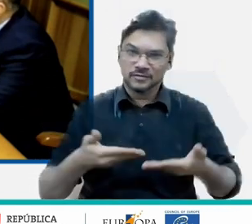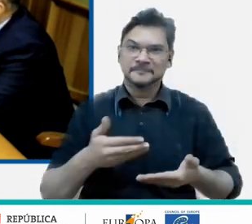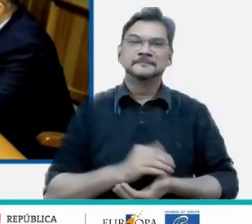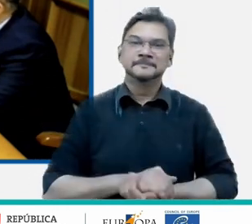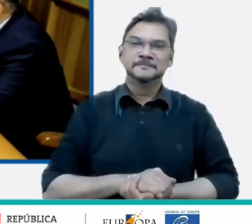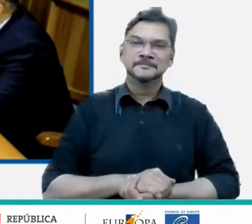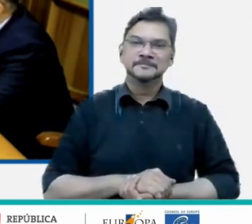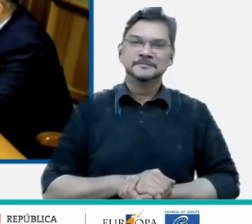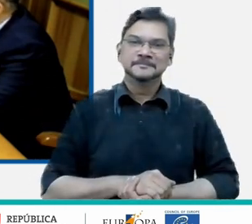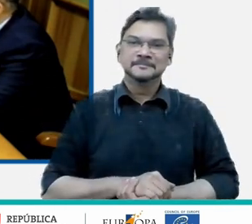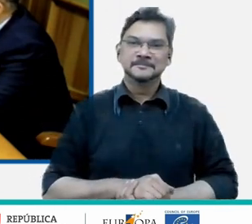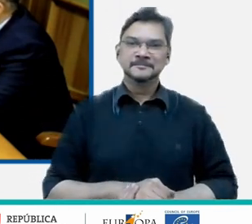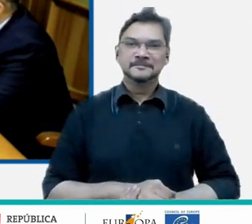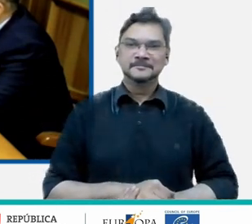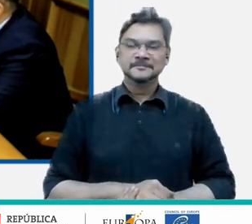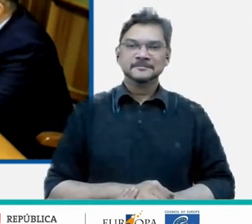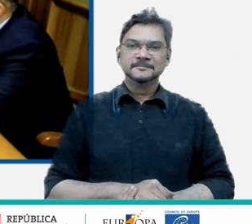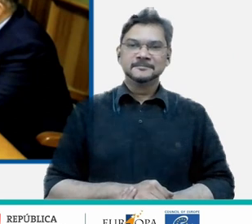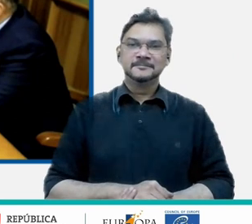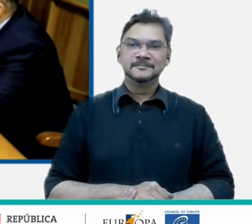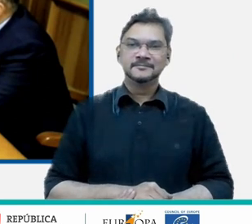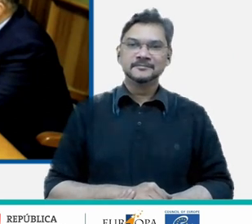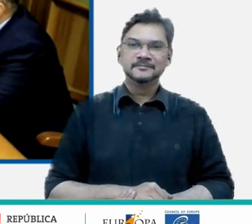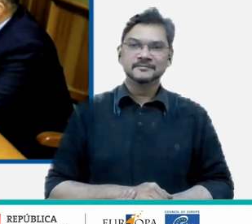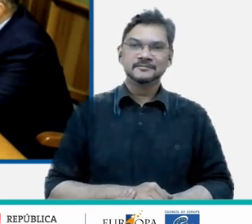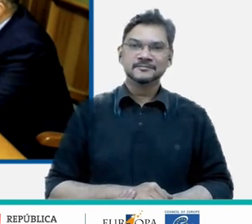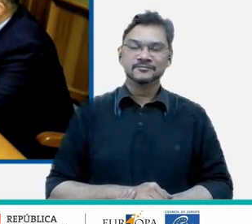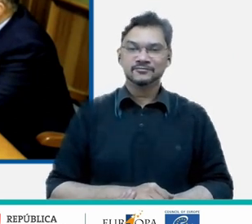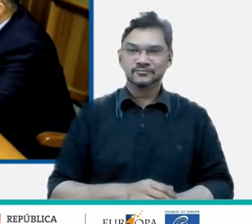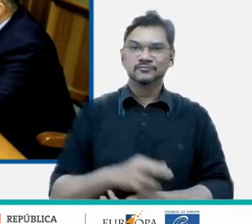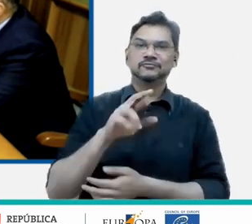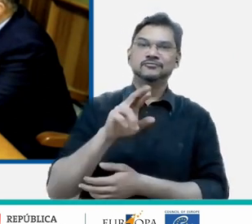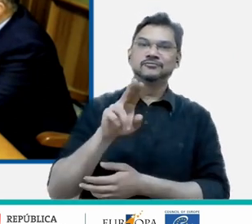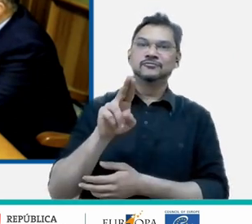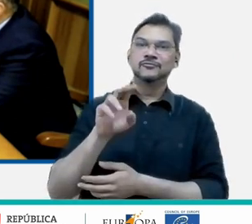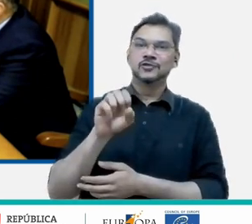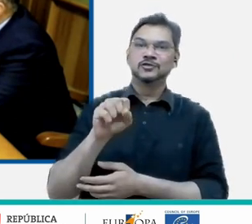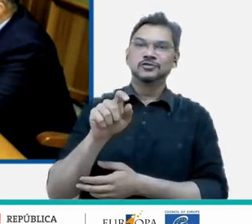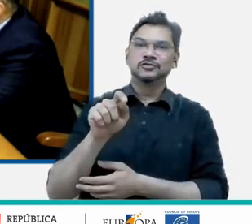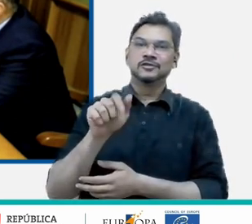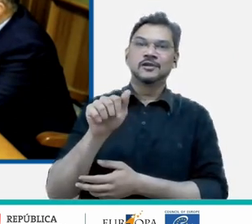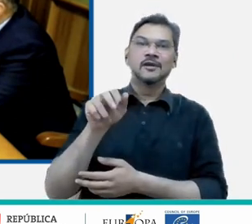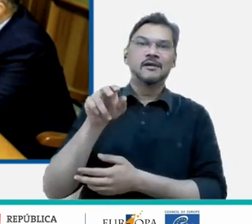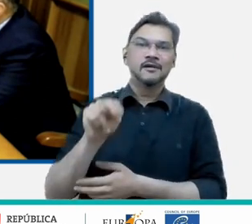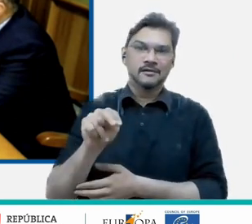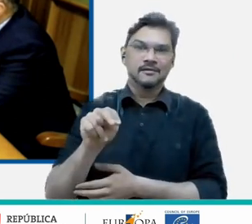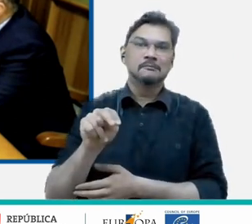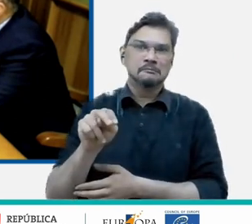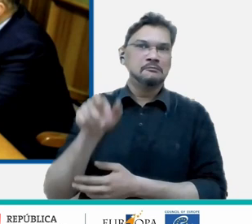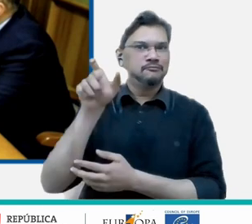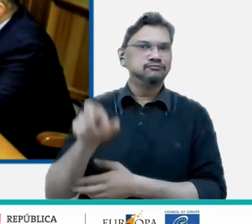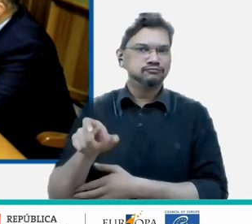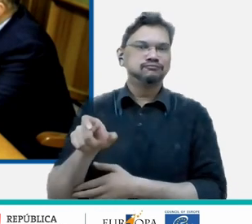проведение данного форума. Вначале от имени исполнительного органа государственной власти